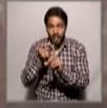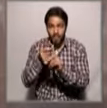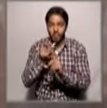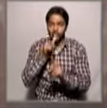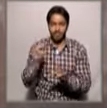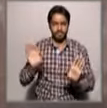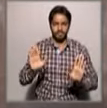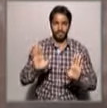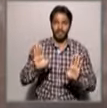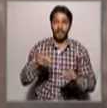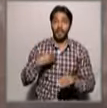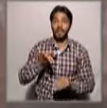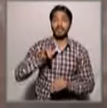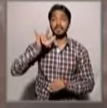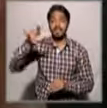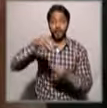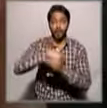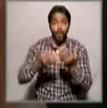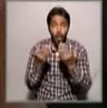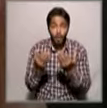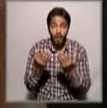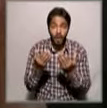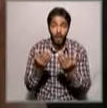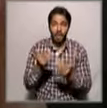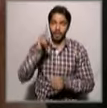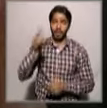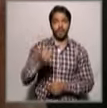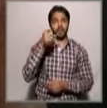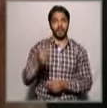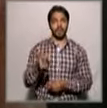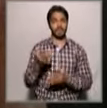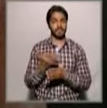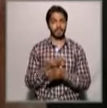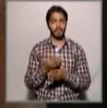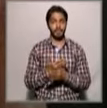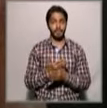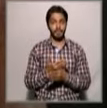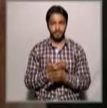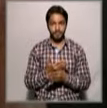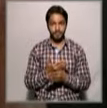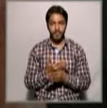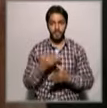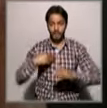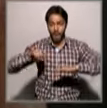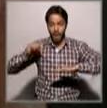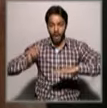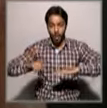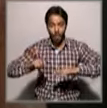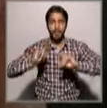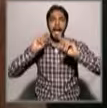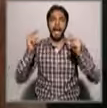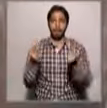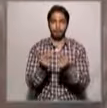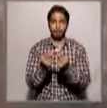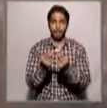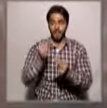يده في رجله في الغرز. سبتقول إحنا حاسين هل الناس يأخذون بالإحساس؟ إحنا على الحكم العام لو كانت نفقته حرام